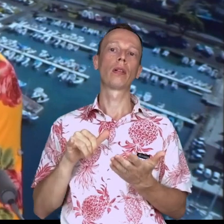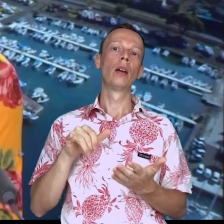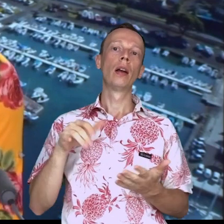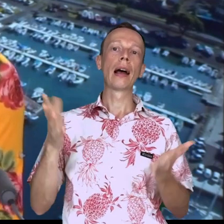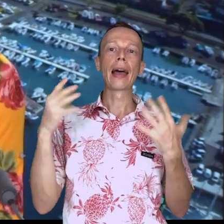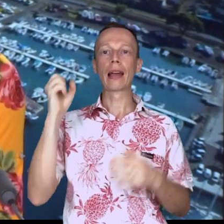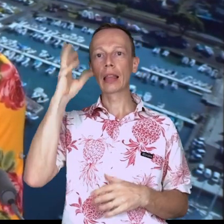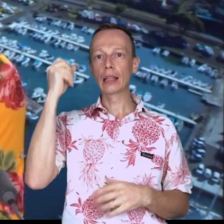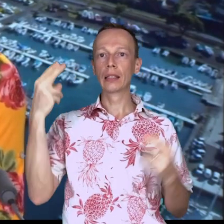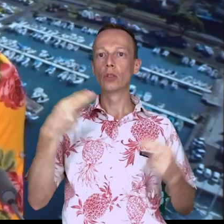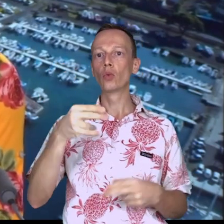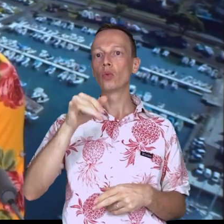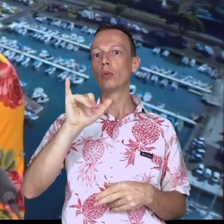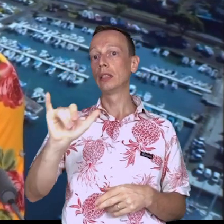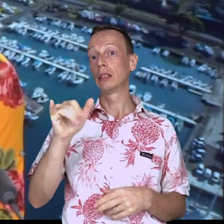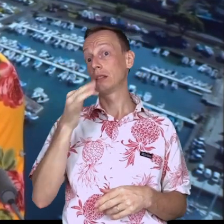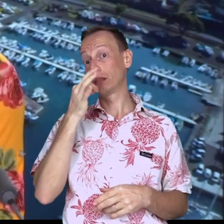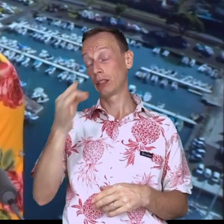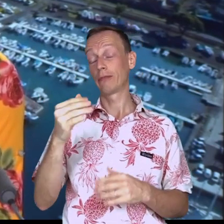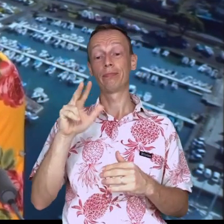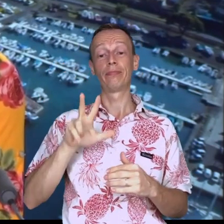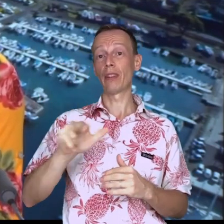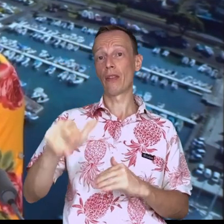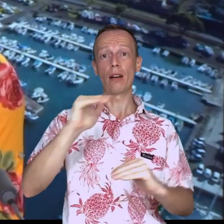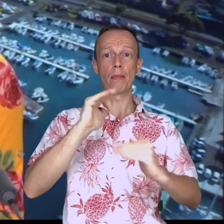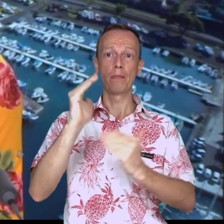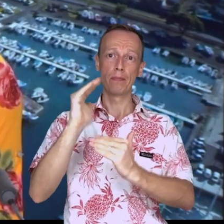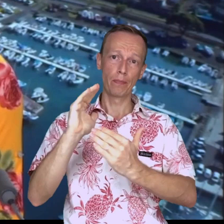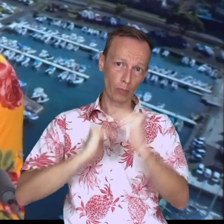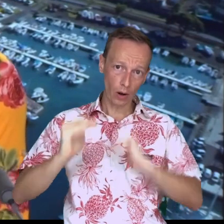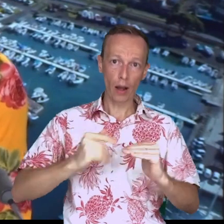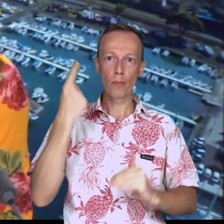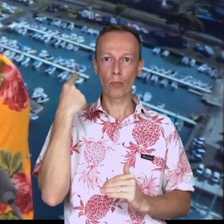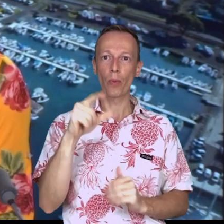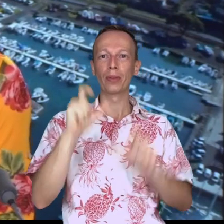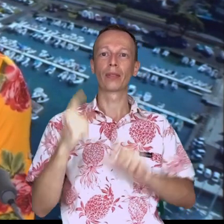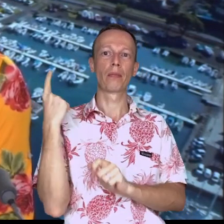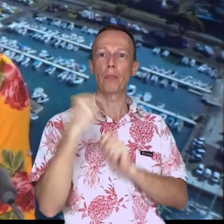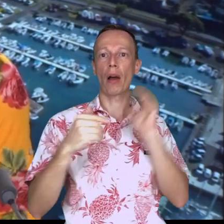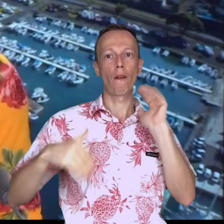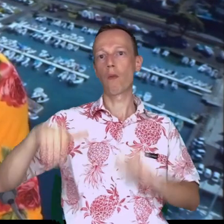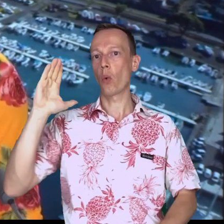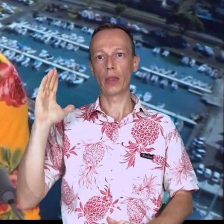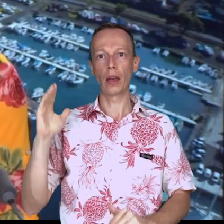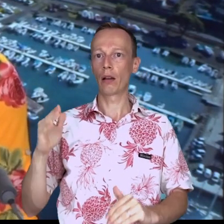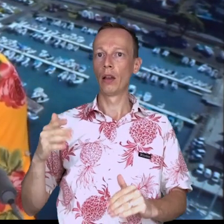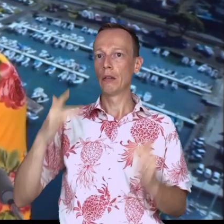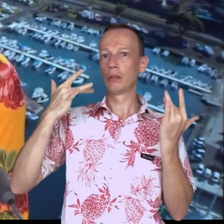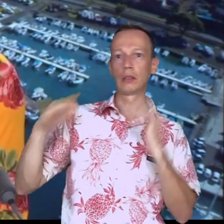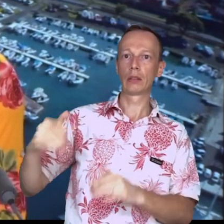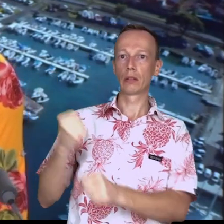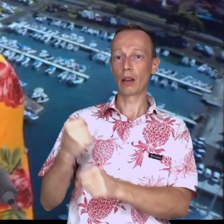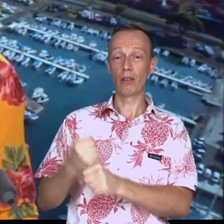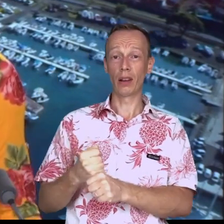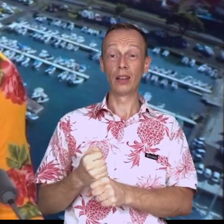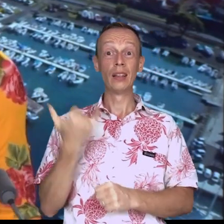il devra se séparer de 50% de son personnel, ce qu'il veut à tout prix éviter. On l'écoute, il répond à Ibrahim Ahmedazi dans le cadre de